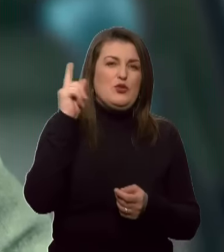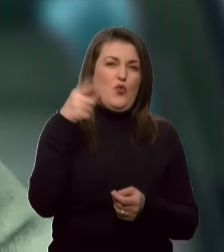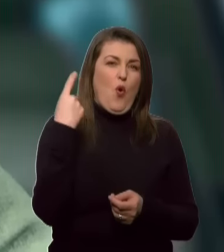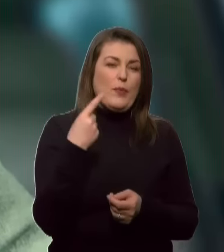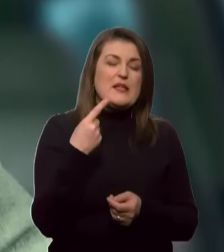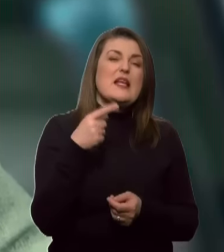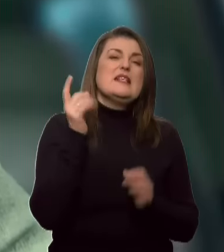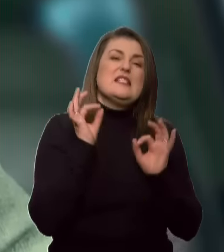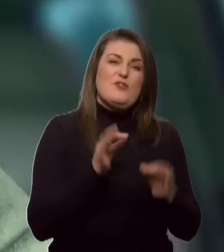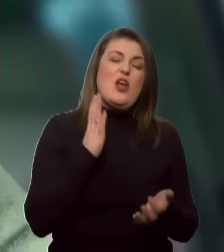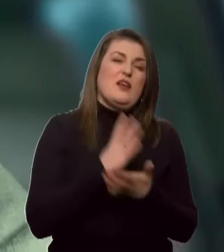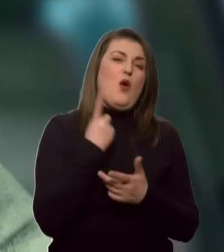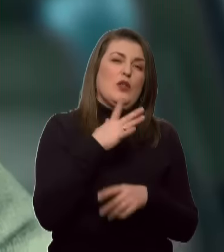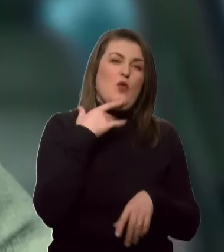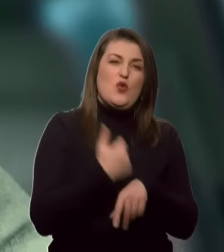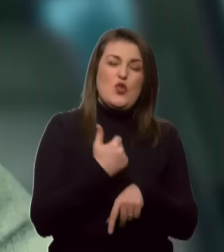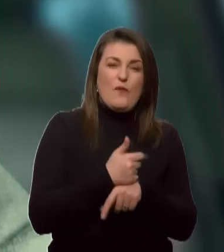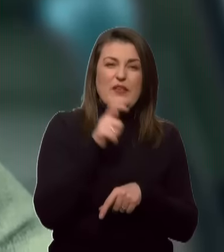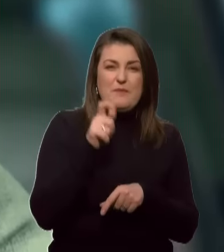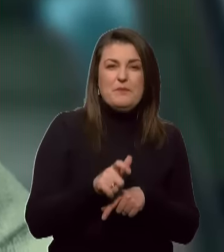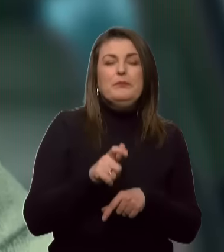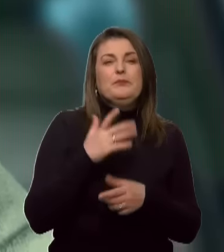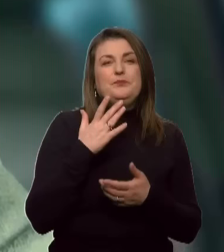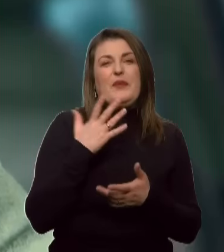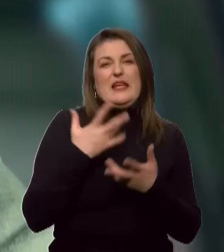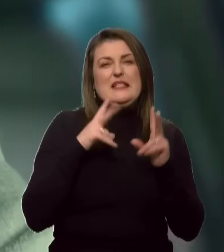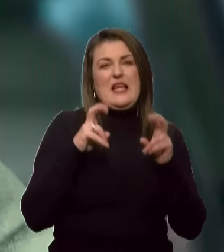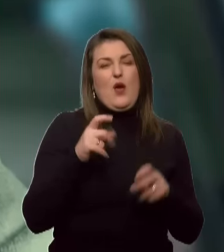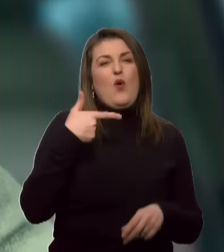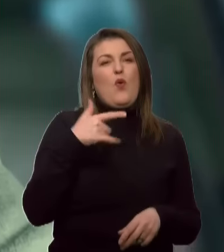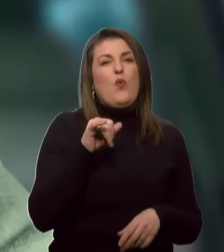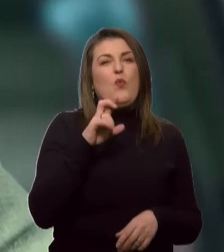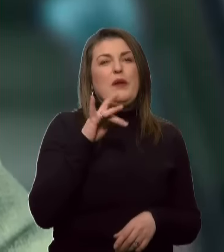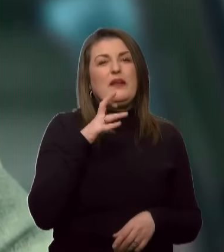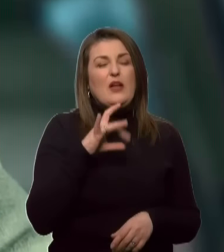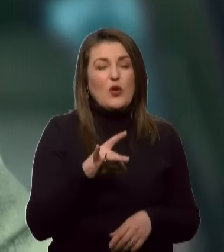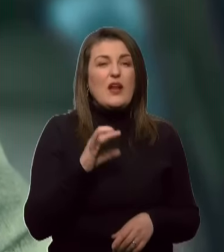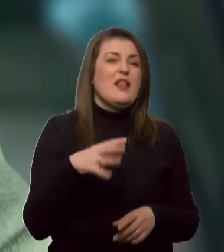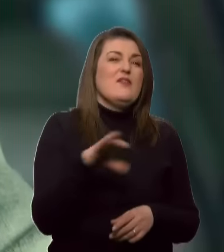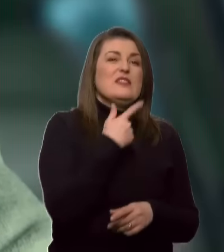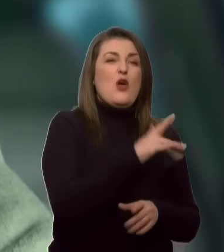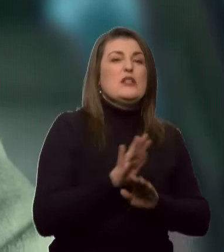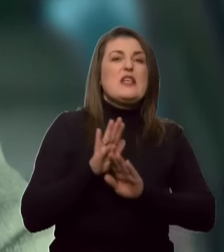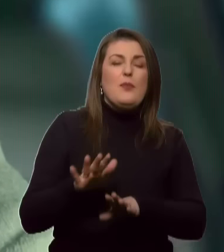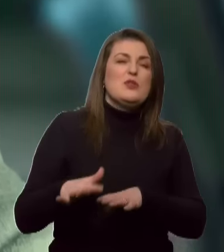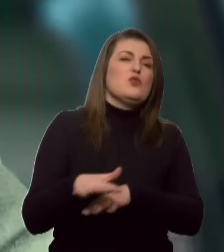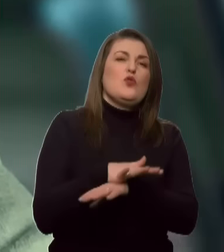області. Звичайно, є один основний гауляйтер Балицький, який себе називає губернатором, але всі його заступники